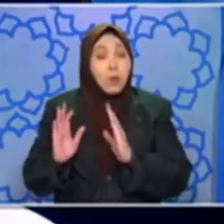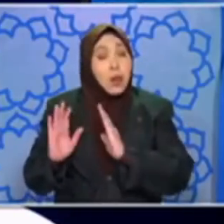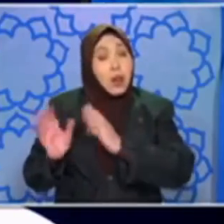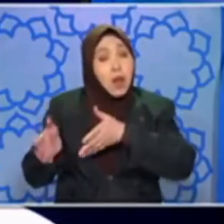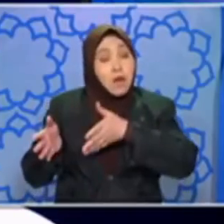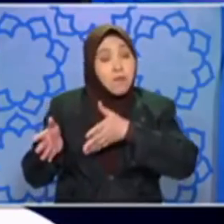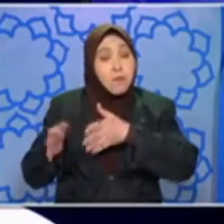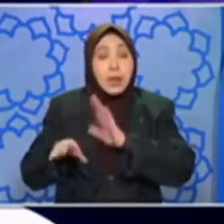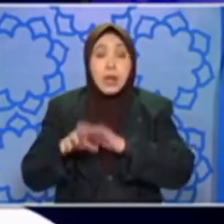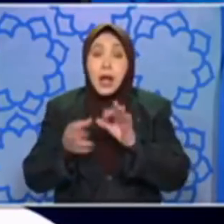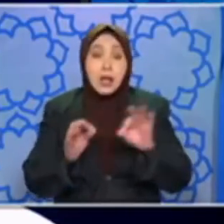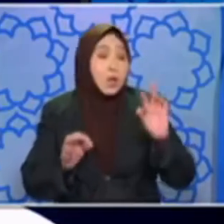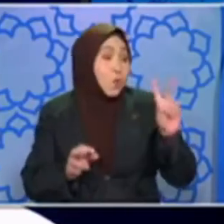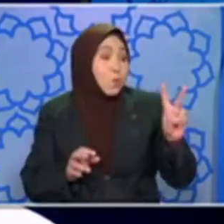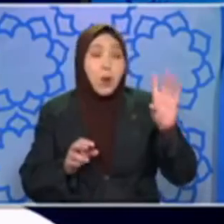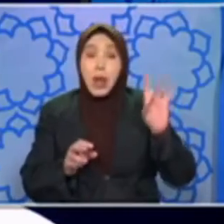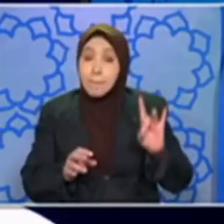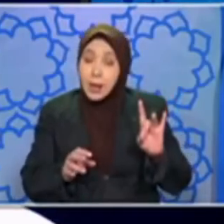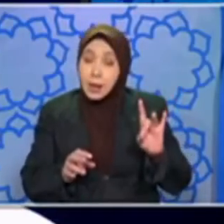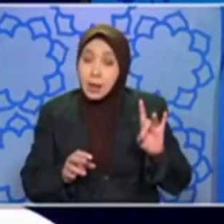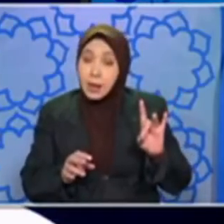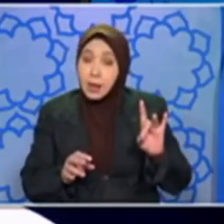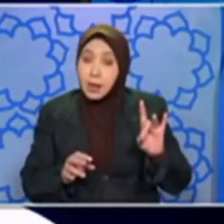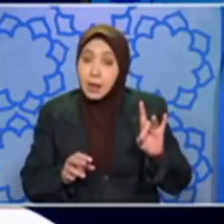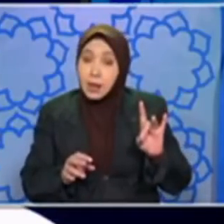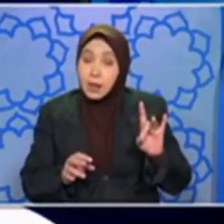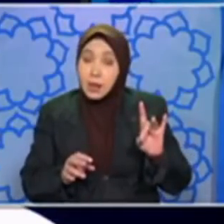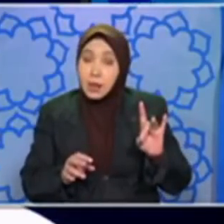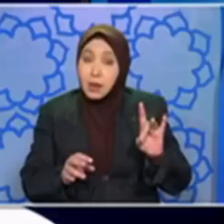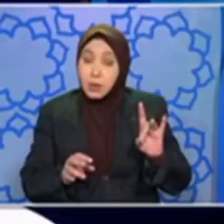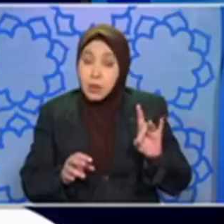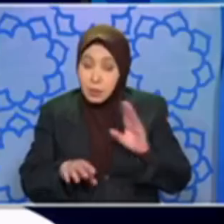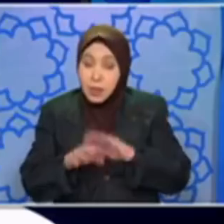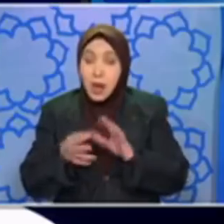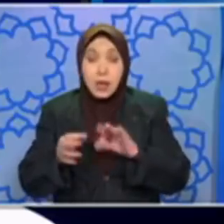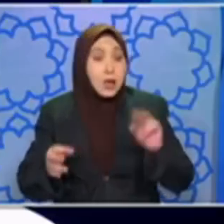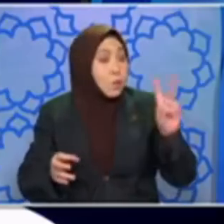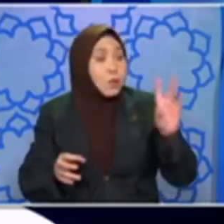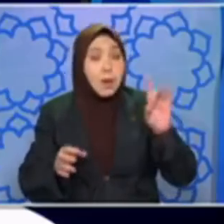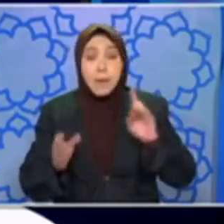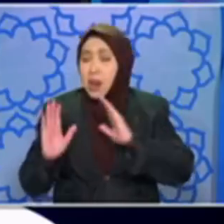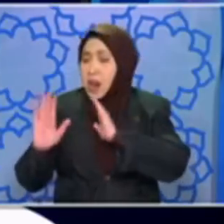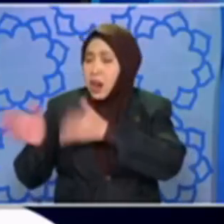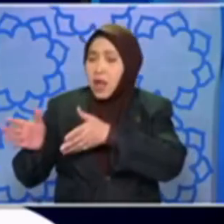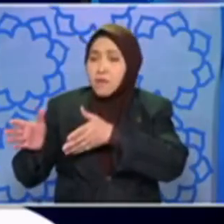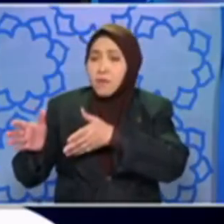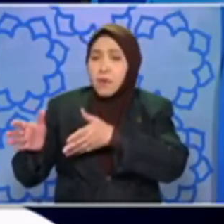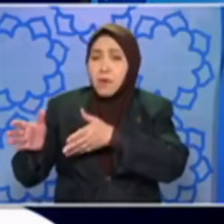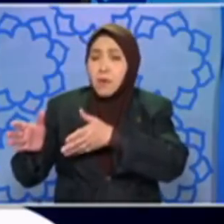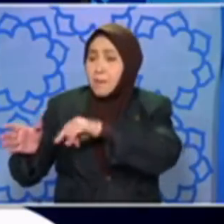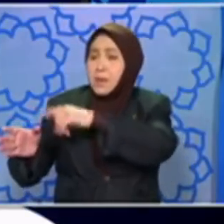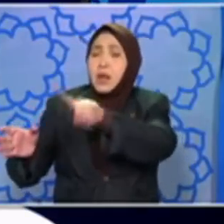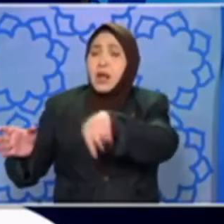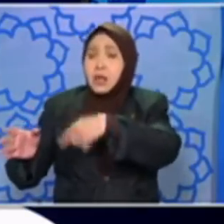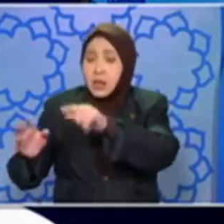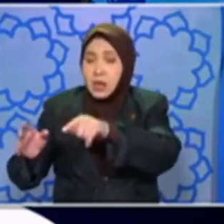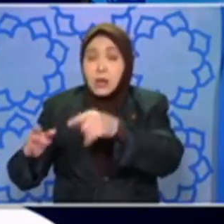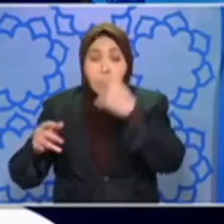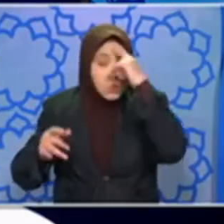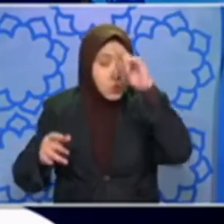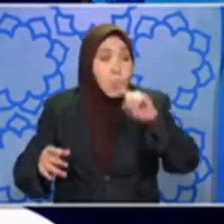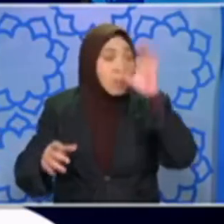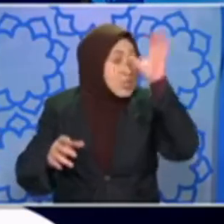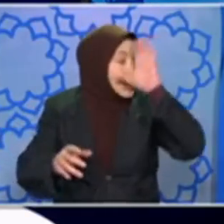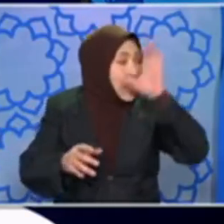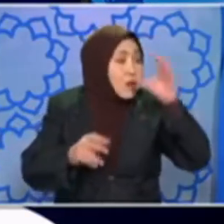pada ayat 28, wa imma tu'ridanna anhum ibtigha, ya, jika kamu meninggalkan mereka untuk mencari rahmat daripada Tuhanmu yang kamu